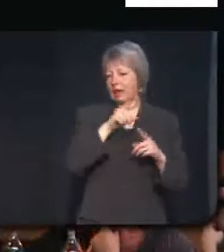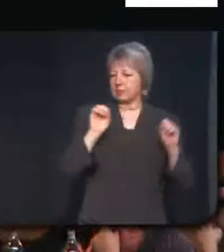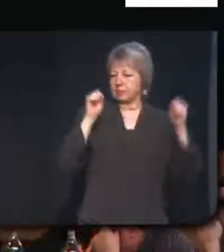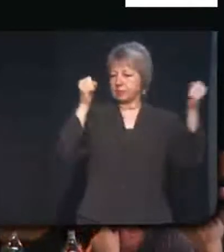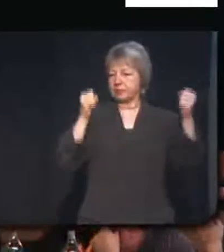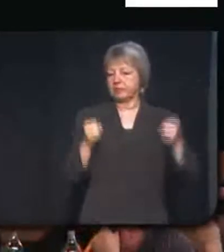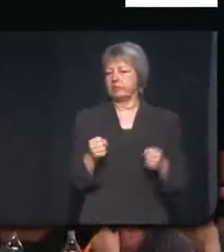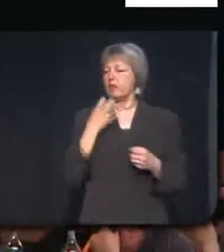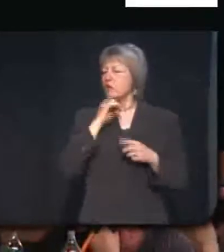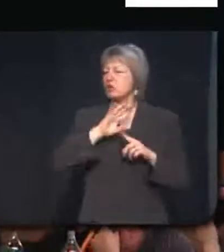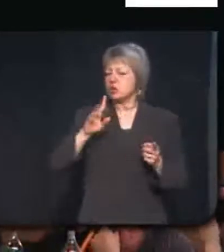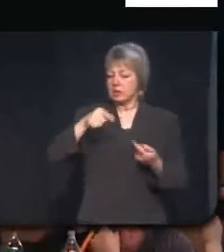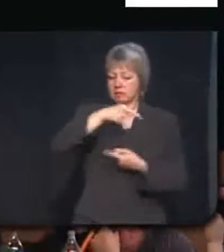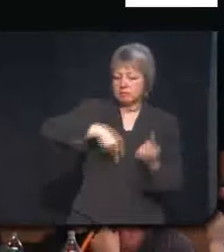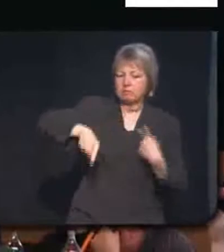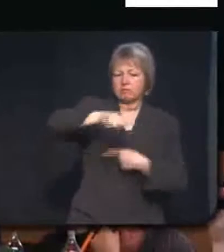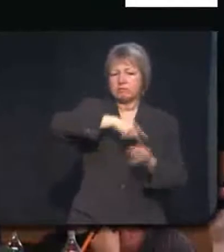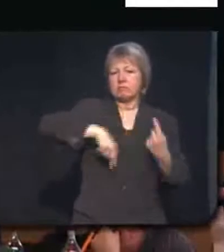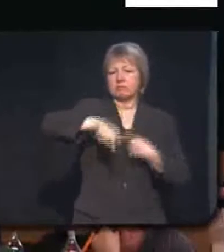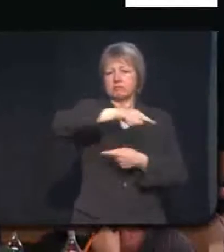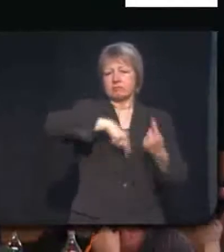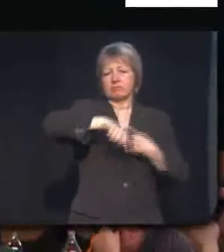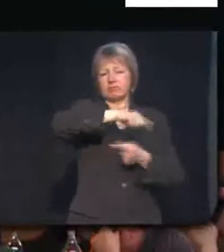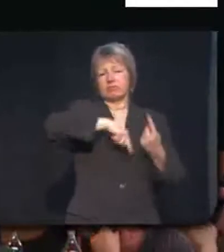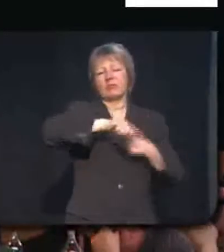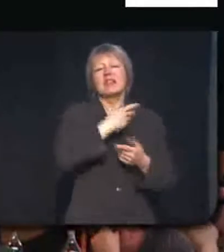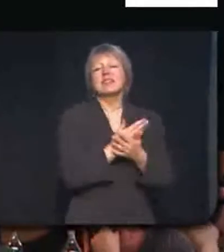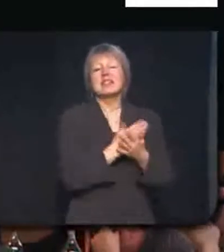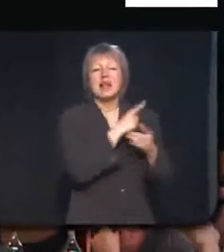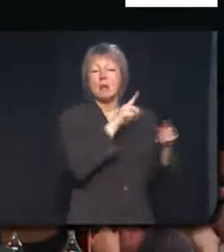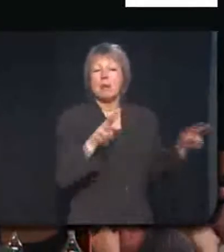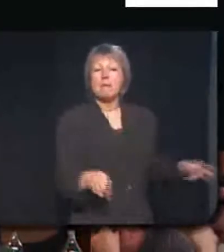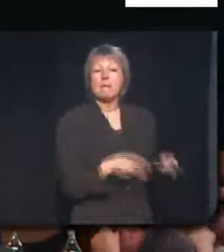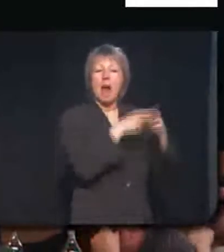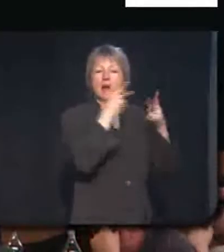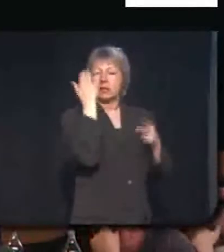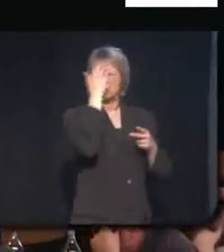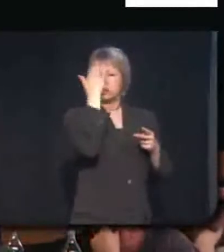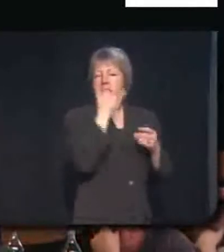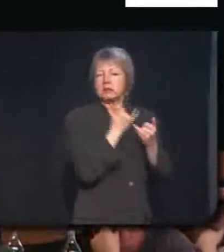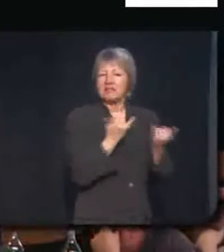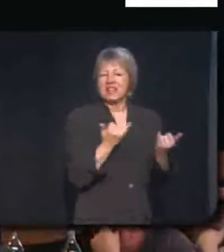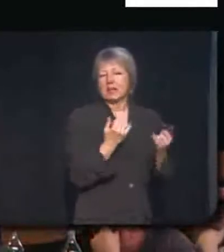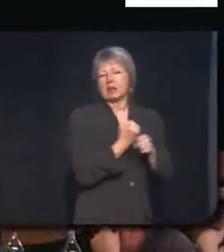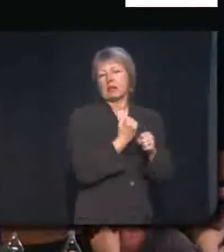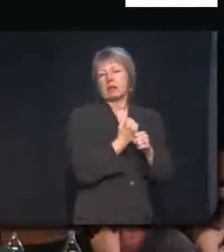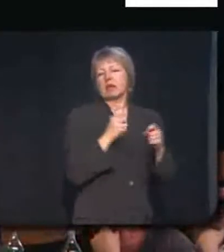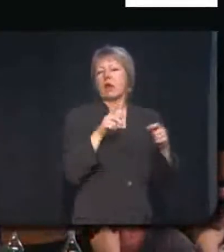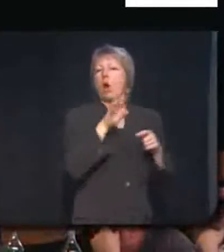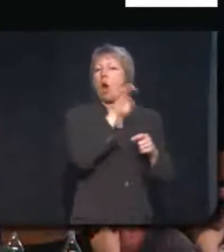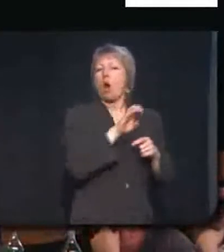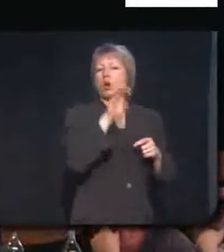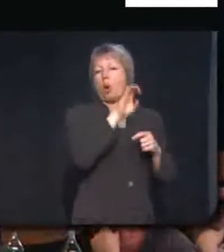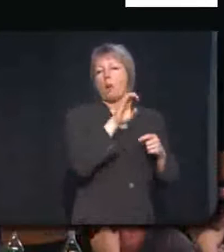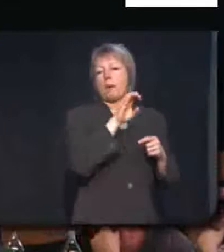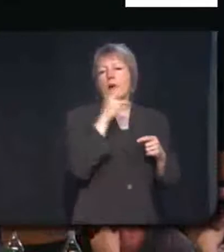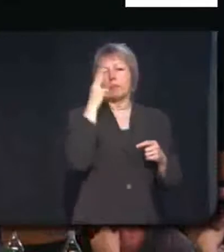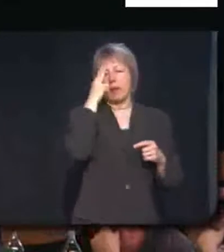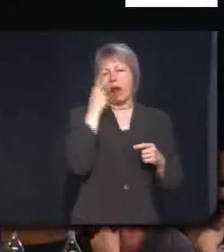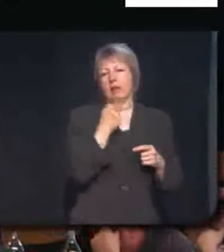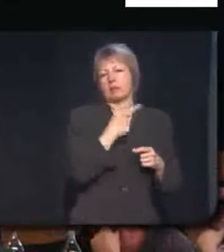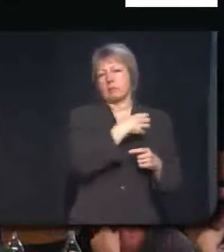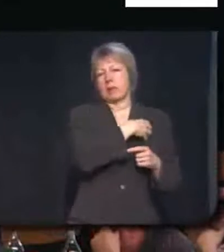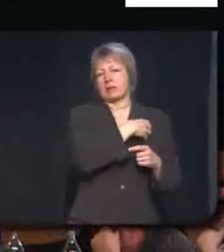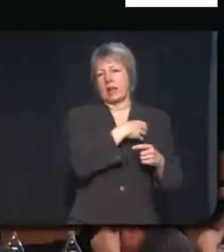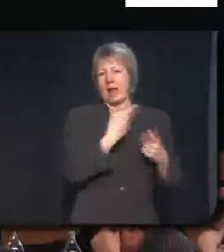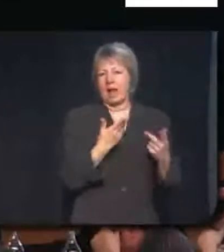voranzuschreiten haben wir in Paris beschlossen die Grundsatzfragen bei der Gründung einer europäischen Piratenpartei häppchenweise von den nationalen